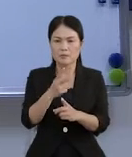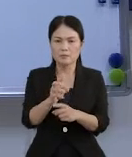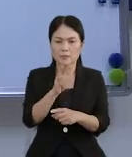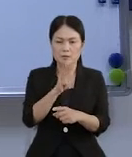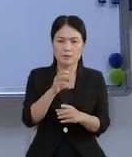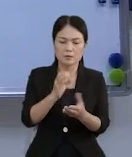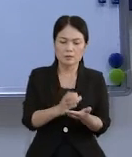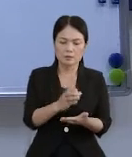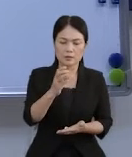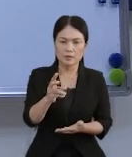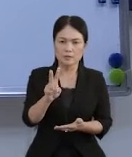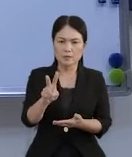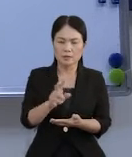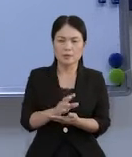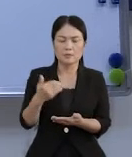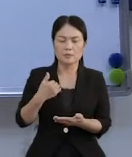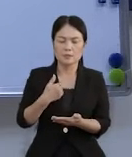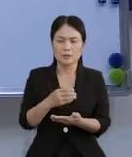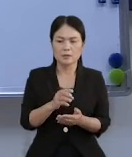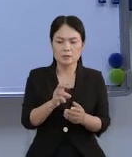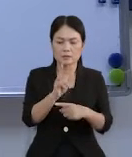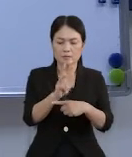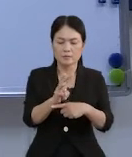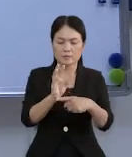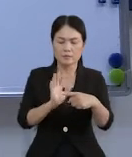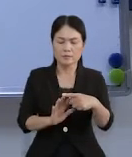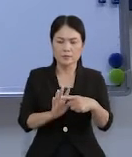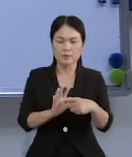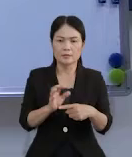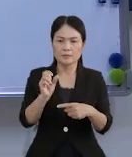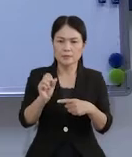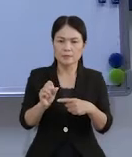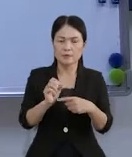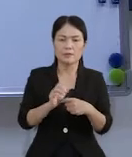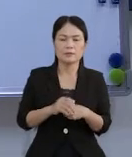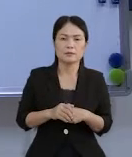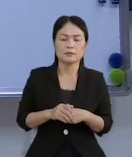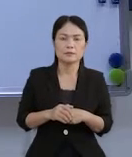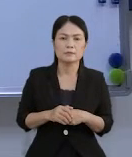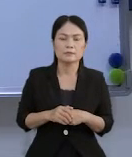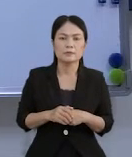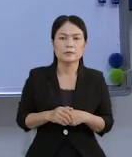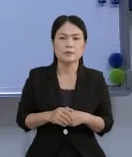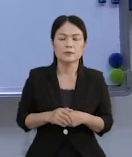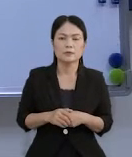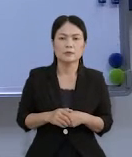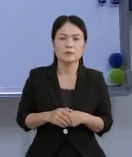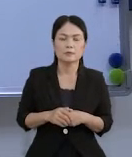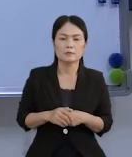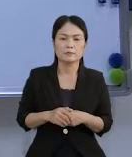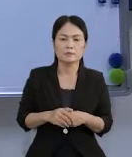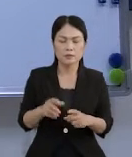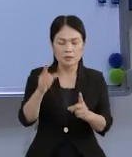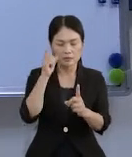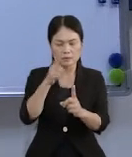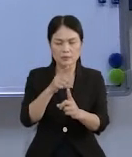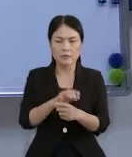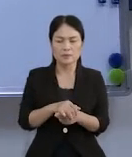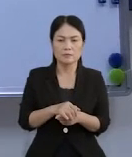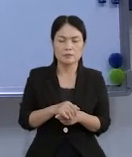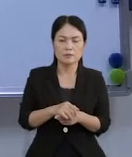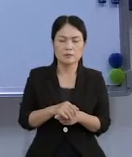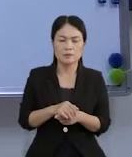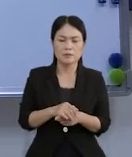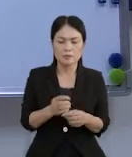tận nơi khôn cùng phong tiền phí cứ miễn bảy phía pram pram lít. Chà, đối chứ này, đam bảy